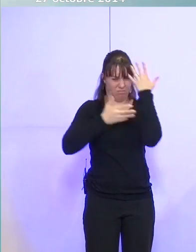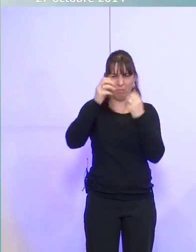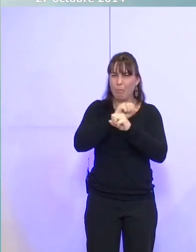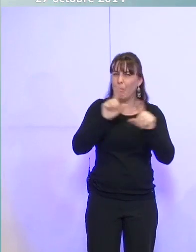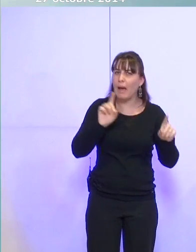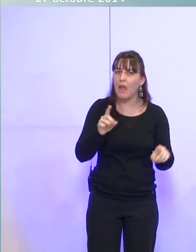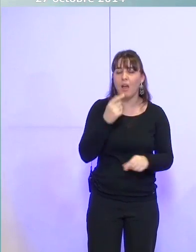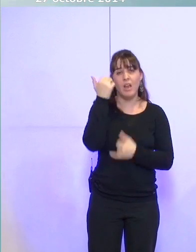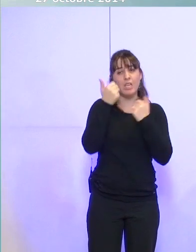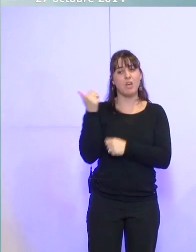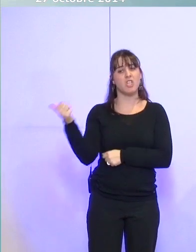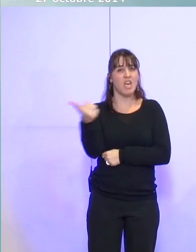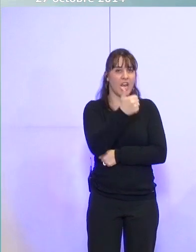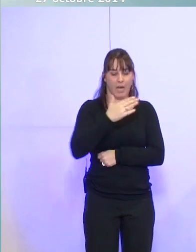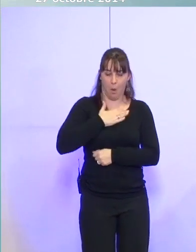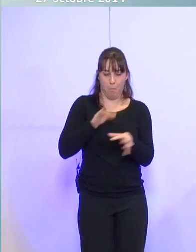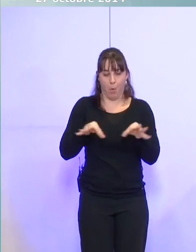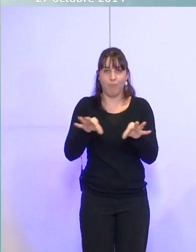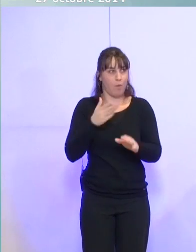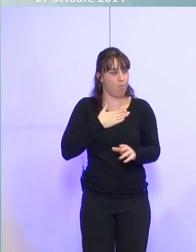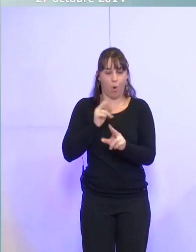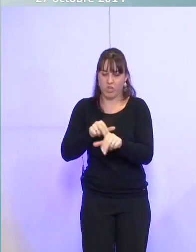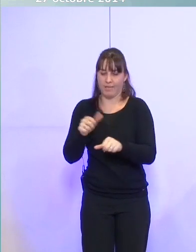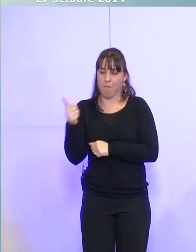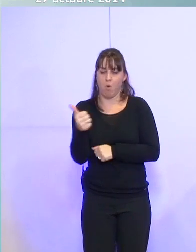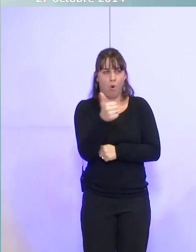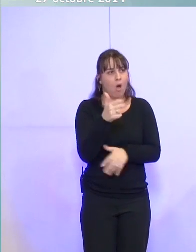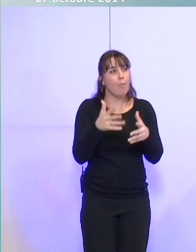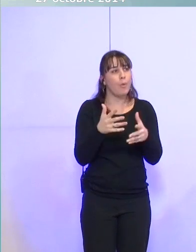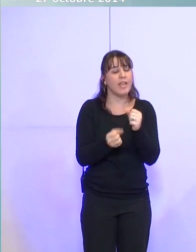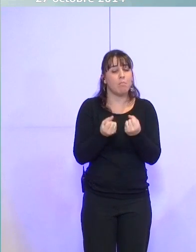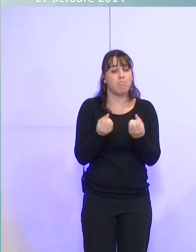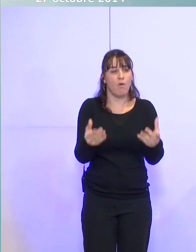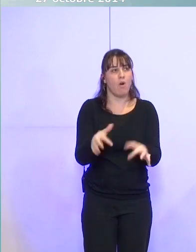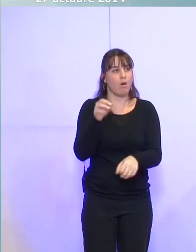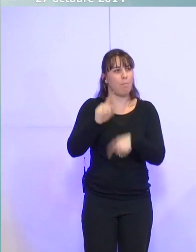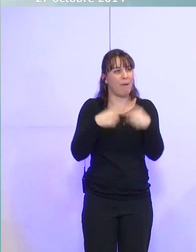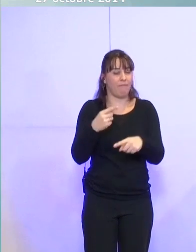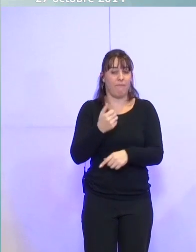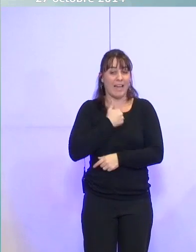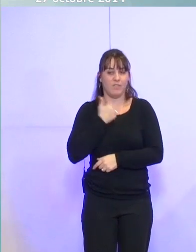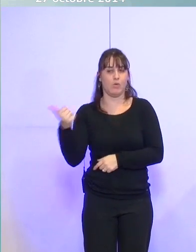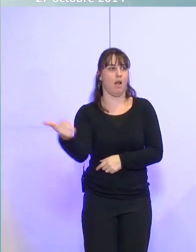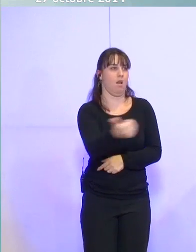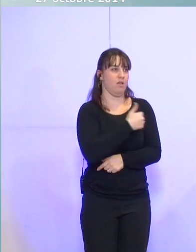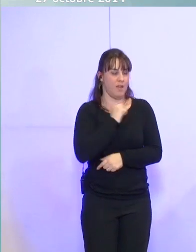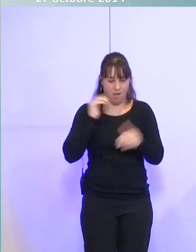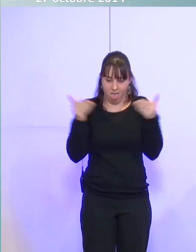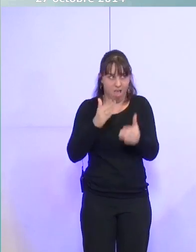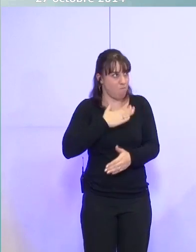Et si chacun ne s'occupe que de son pré-carré, ne craignez-vous pas une démarche d'individualisation de l'espace public? C'est pour cela que